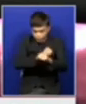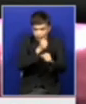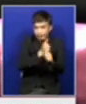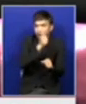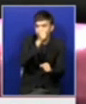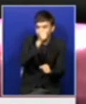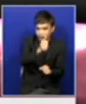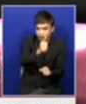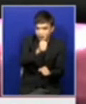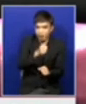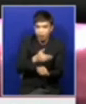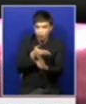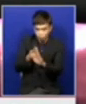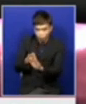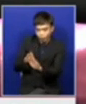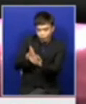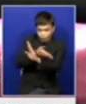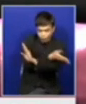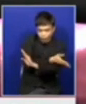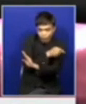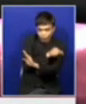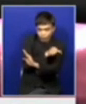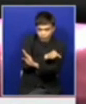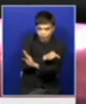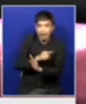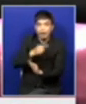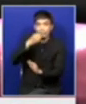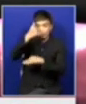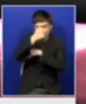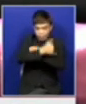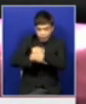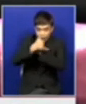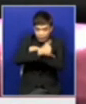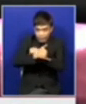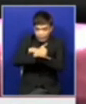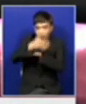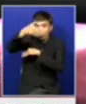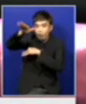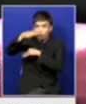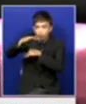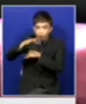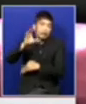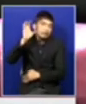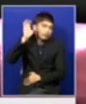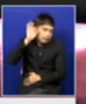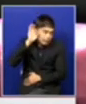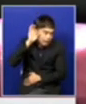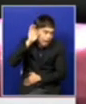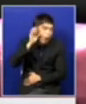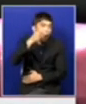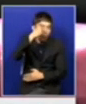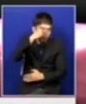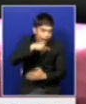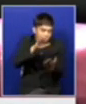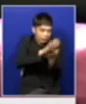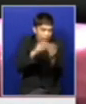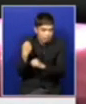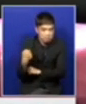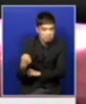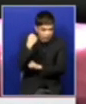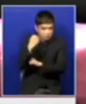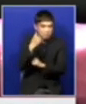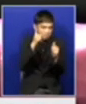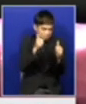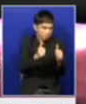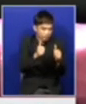นี้ลูกค้าชาวต่างชาติให้ความเชื่อมั่นในคุณภาพของโรงพยาบาลไทยดิฉันสงสัยว่าทำไมรัฐบาล